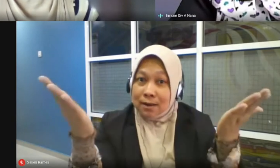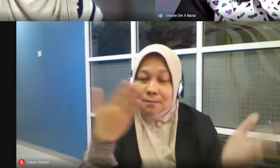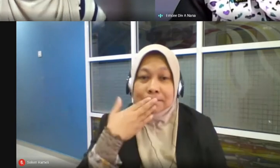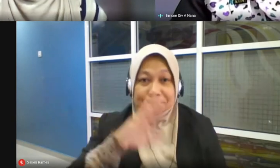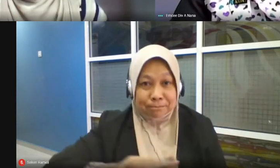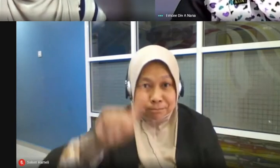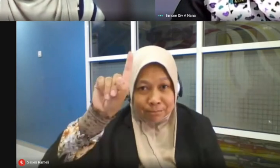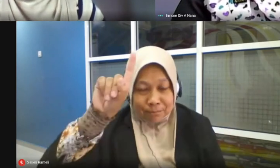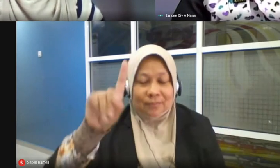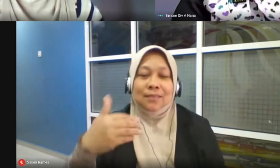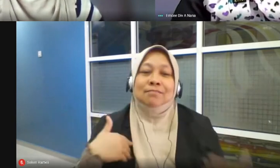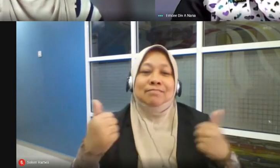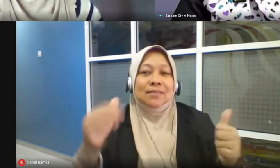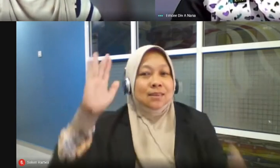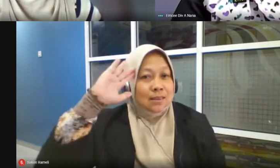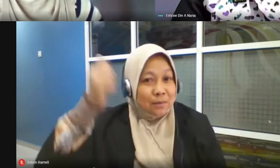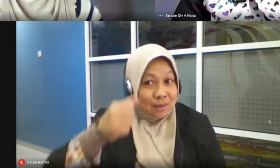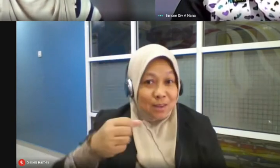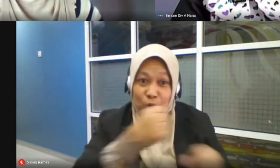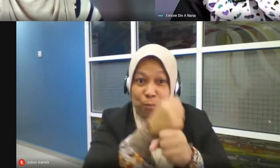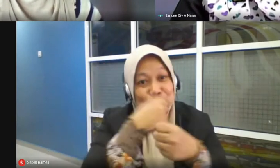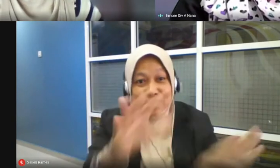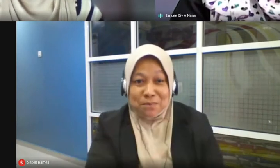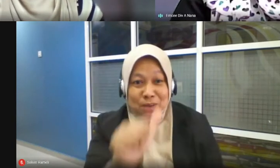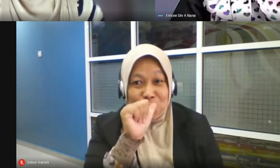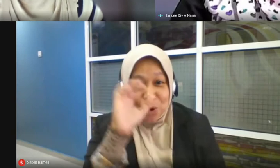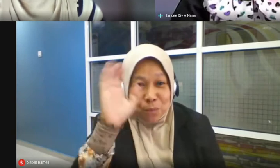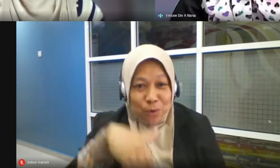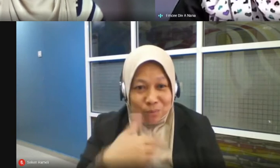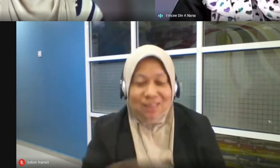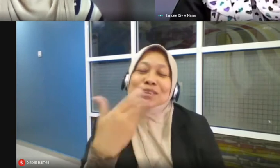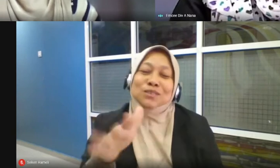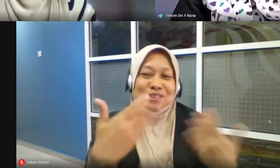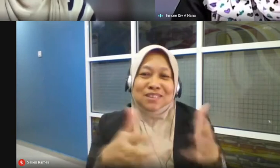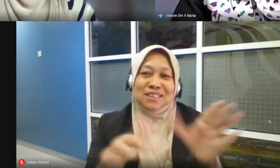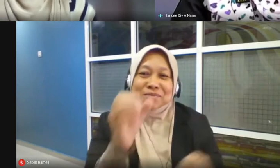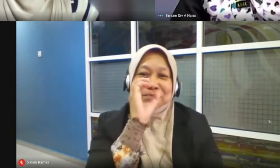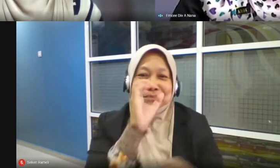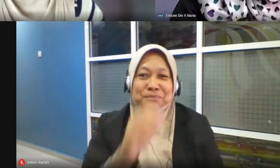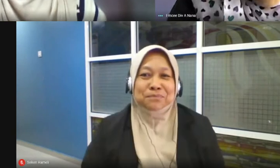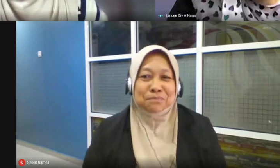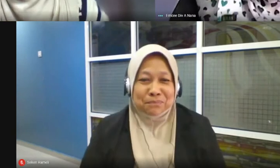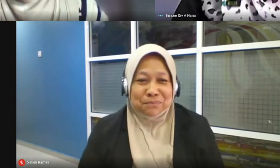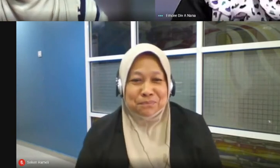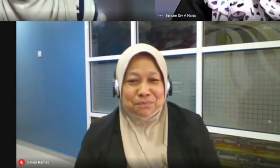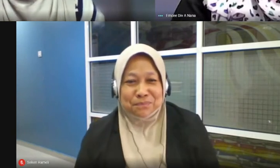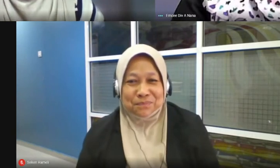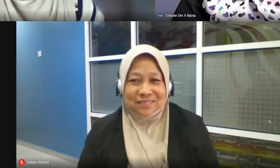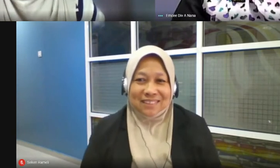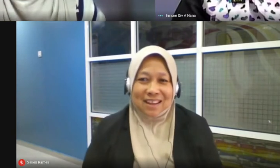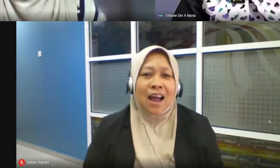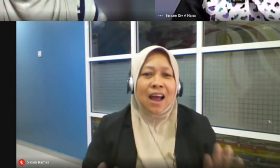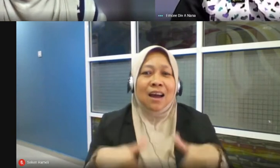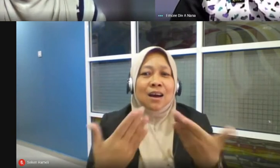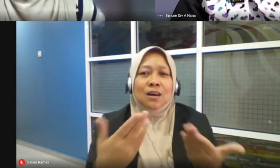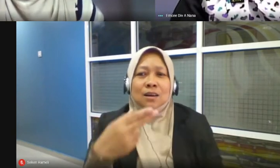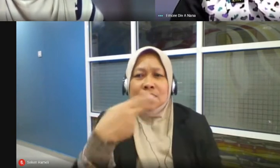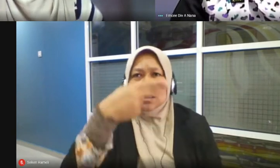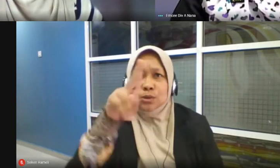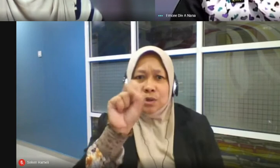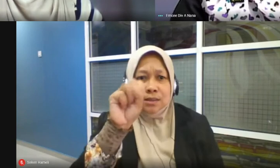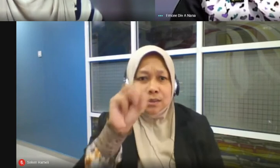semua. Kopi tadi sempat minum? Sempat minum. So, macam mana UTHM,